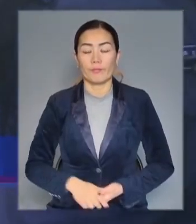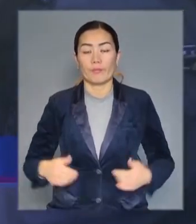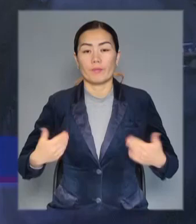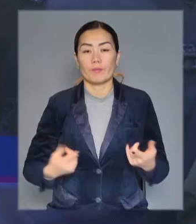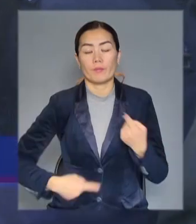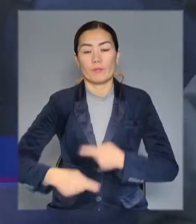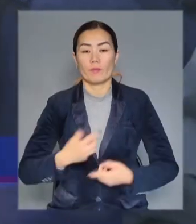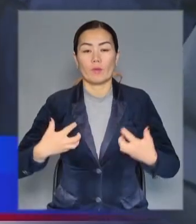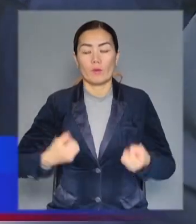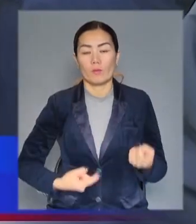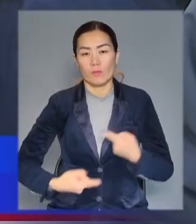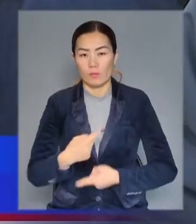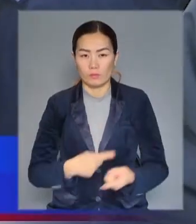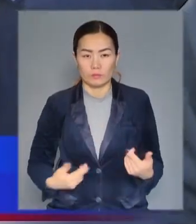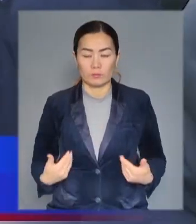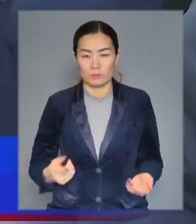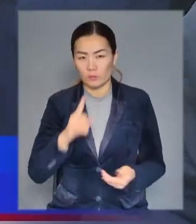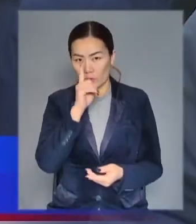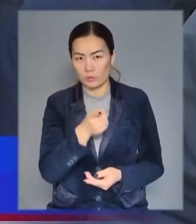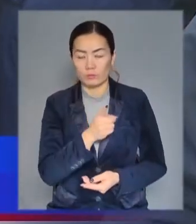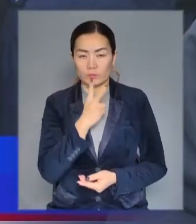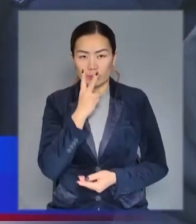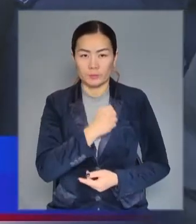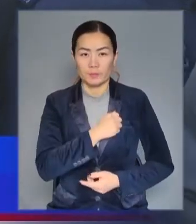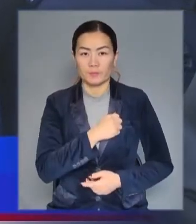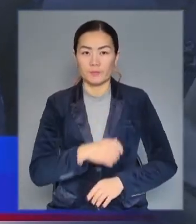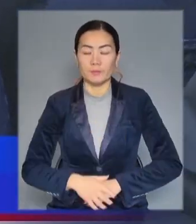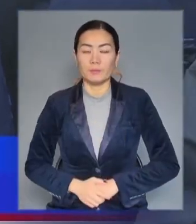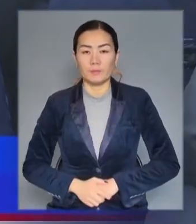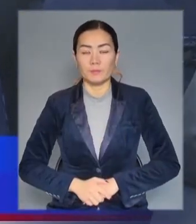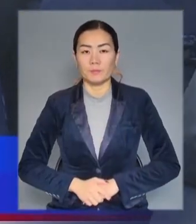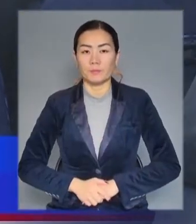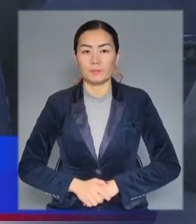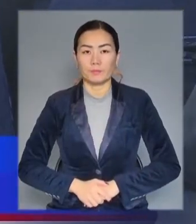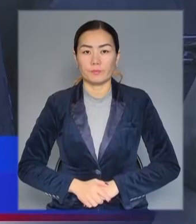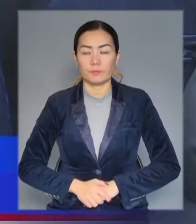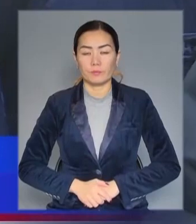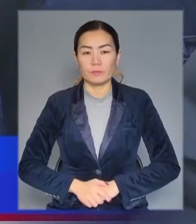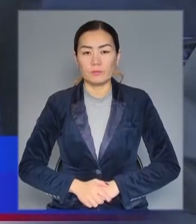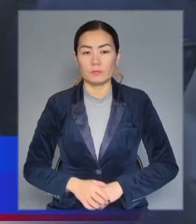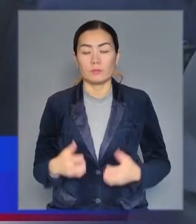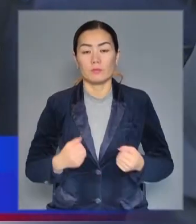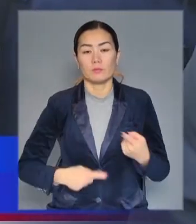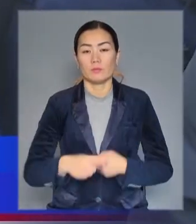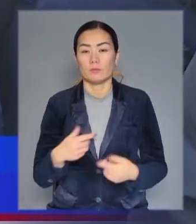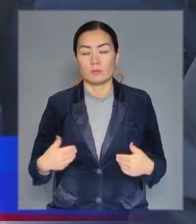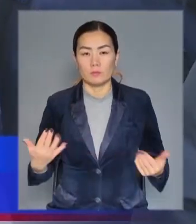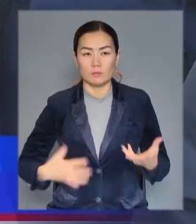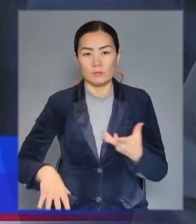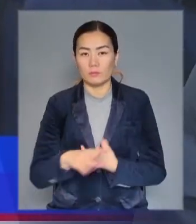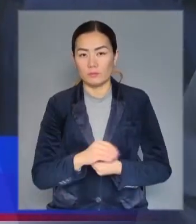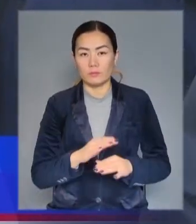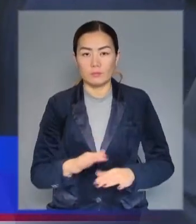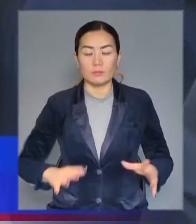тілейміз, аман есен барып келсін дейміз. Бір жыл болса да қимайсың ғой өзің, кенже балаң болғасын. Жол болсын деймін, Ақжол. Иә,